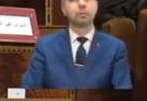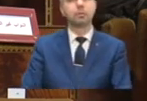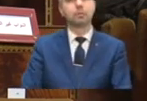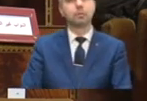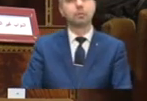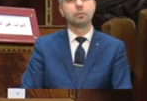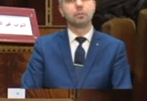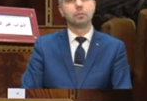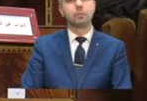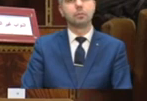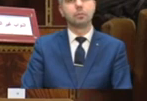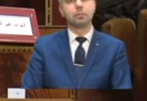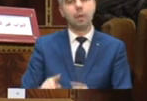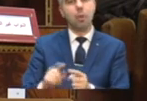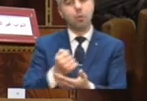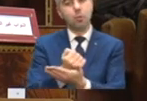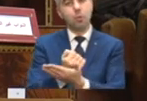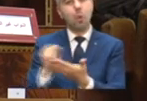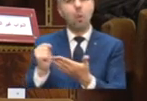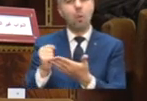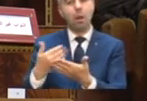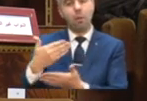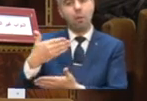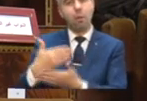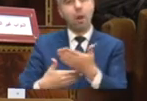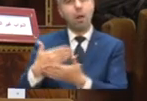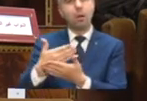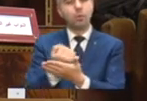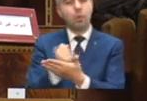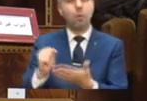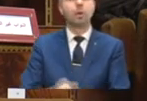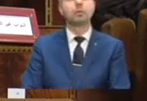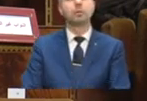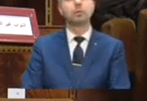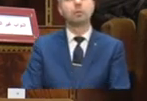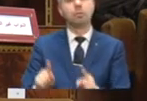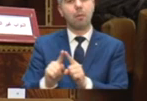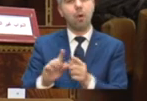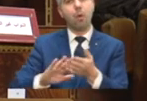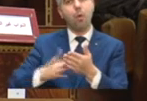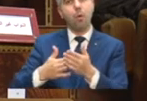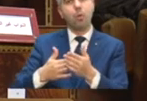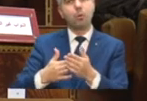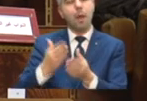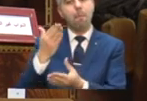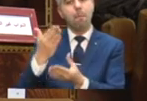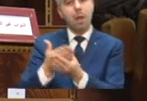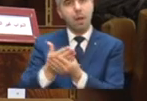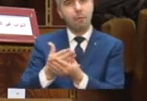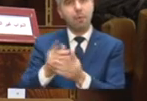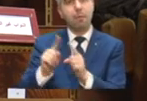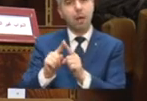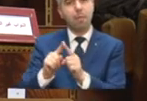شوف لا تسحب رسميا، ماشي مخبي. ثانيا الإجماع الوطني والقضية الوطنية لا تخدم